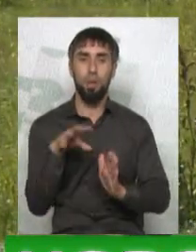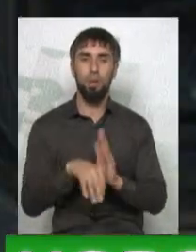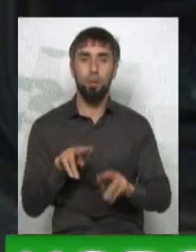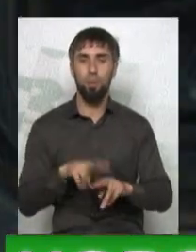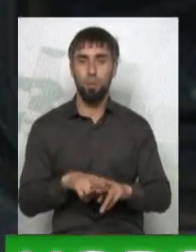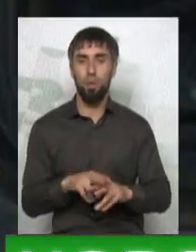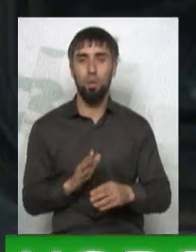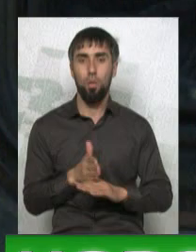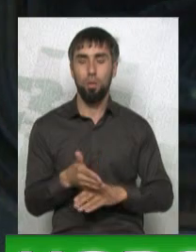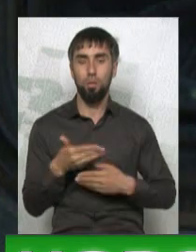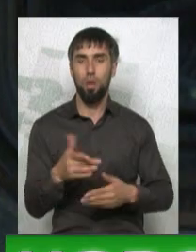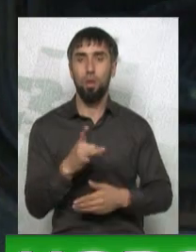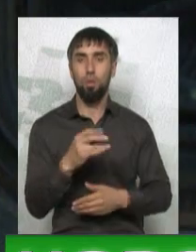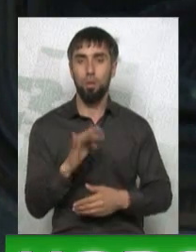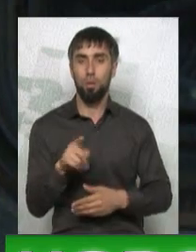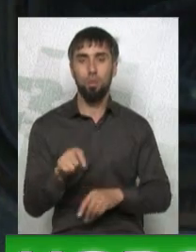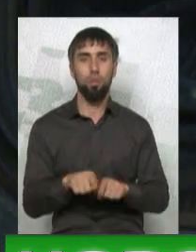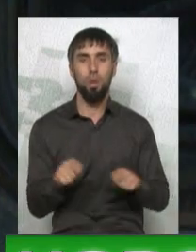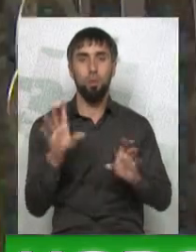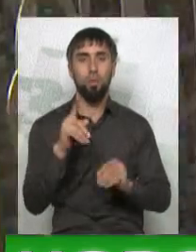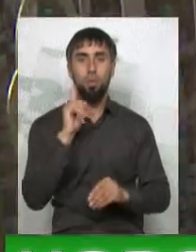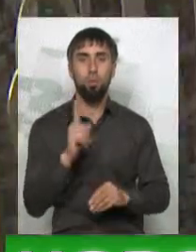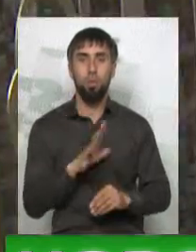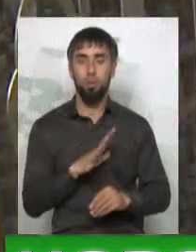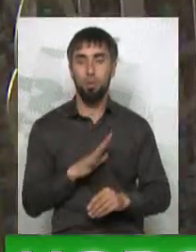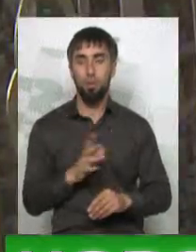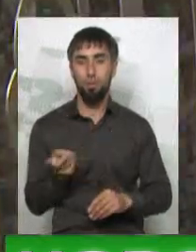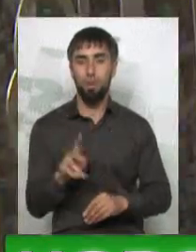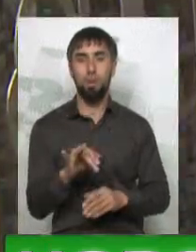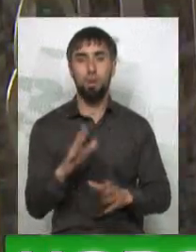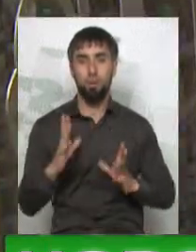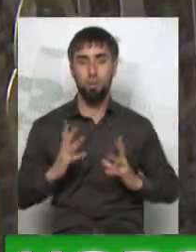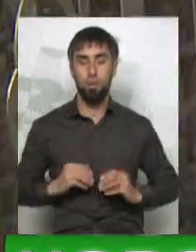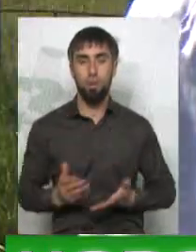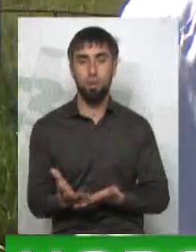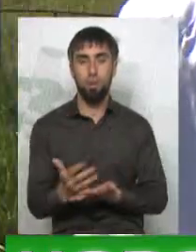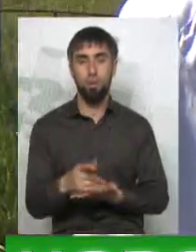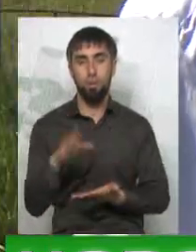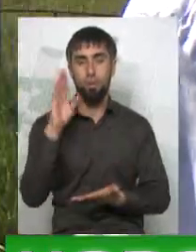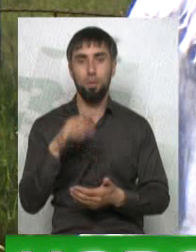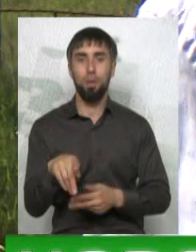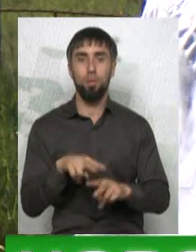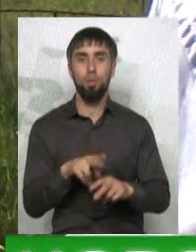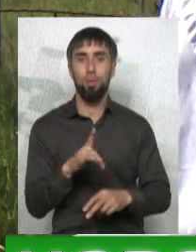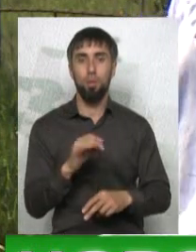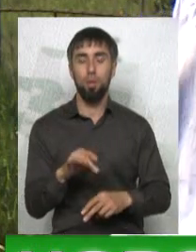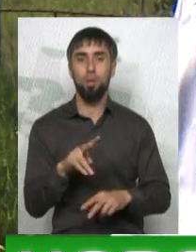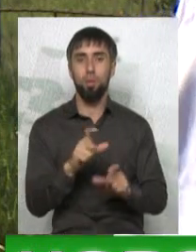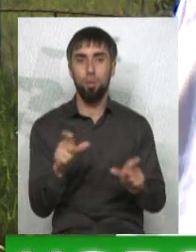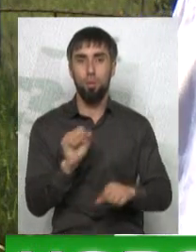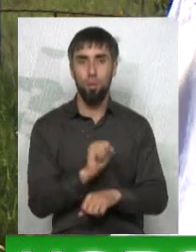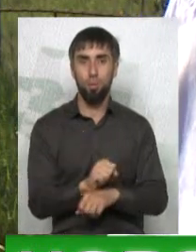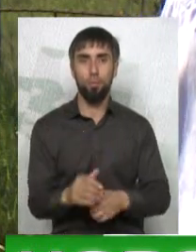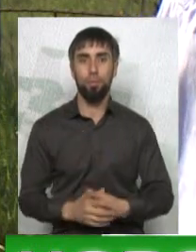местную достопримечательность – родник. Здесь создали все удобства, чтобы приехать и спокойно набрать воду. Здесь родник, здесь люди